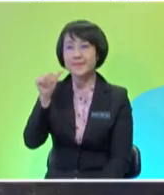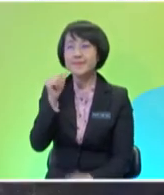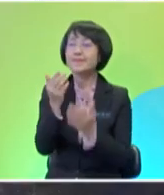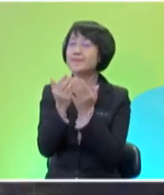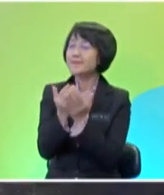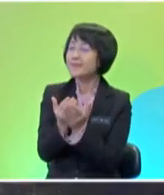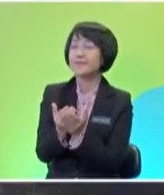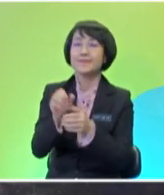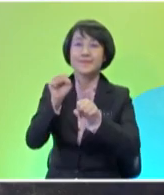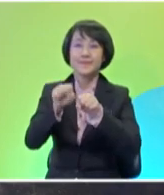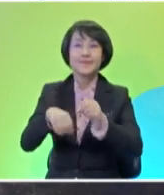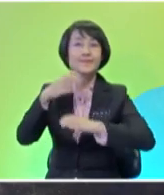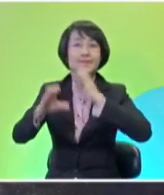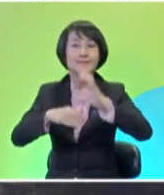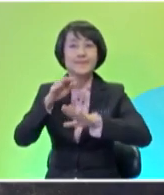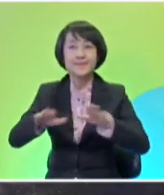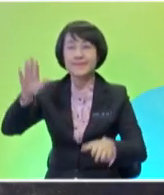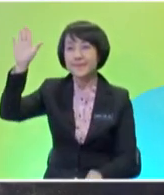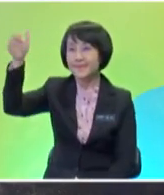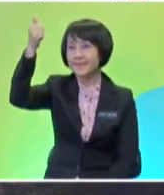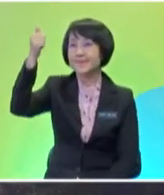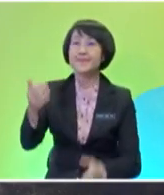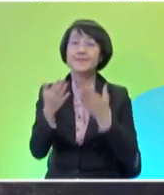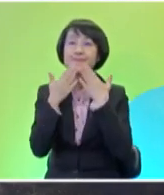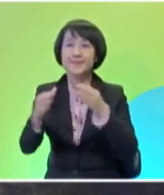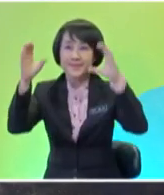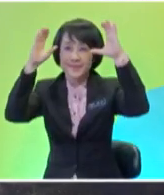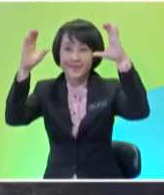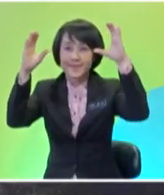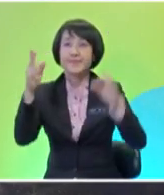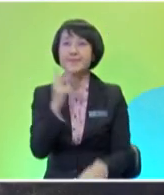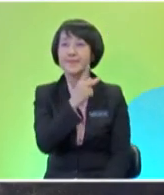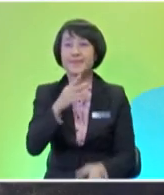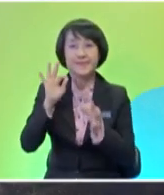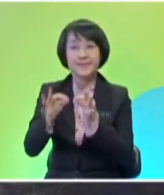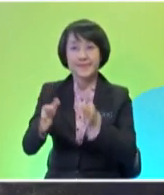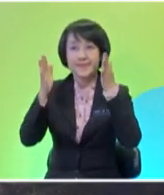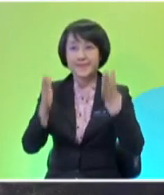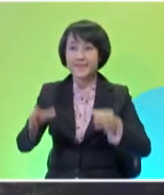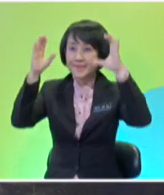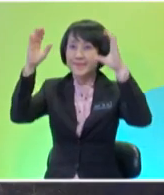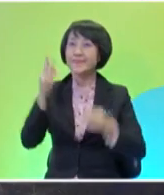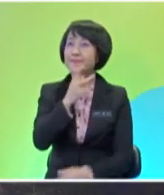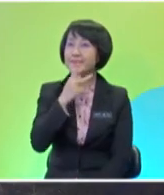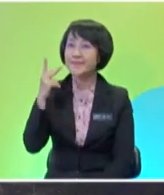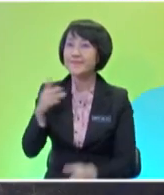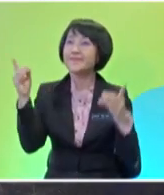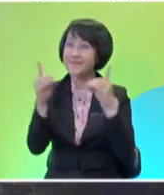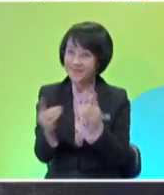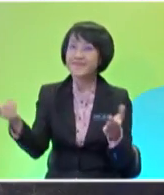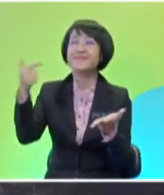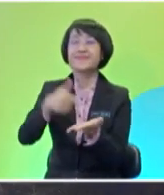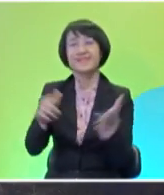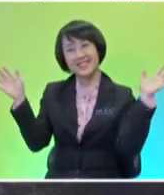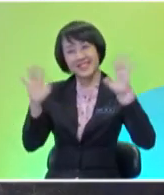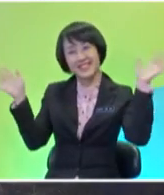cita-cita adik tercapai Terima kasih juga kepada Adikku kita juru bahasa Cikgu Katty nanti kita jumpa lagi ya Cikgu